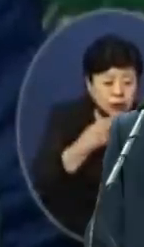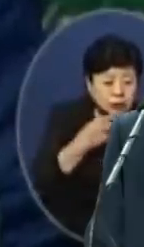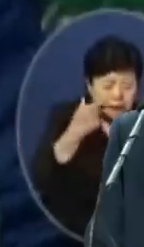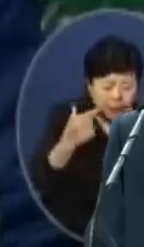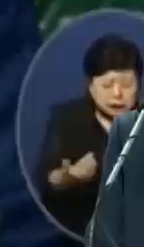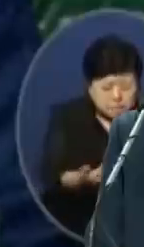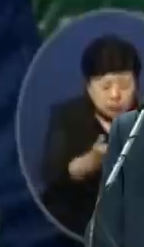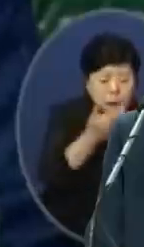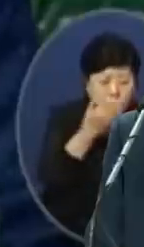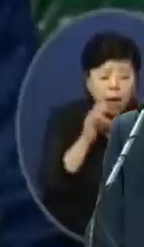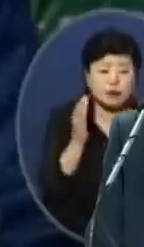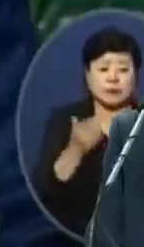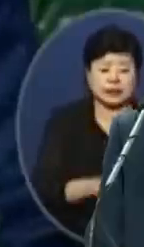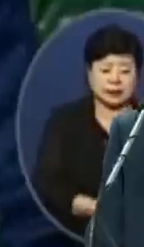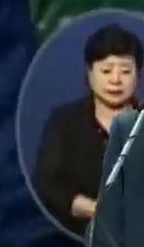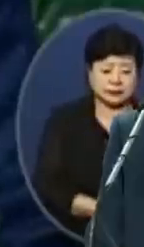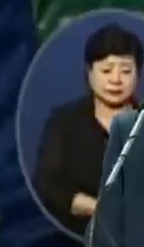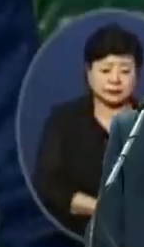반드시 이루어지는 것입니다.